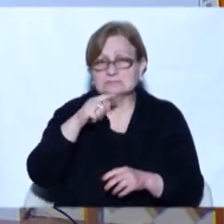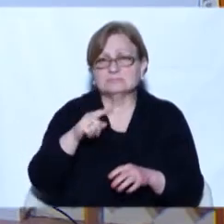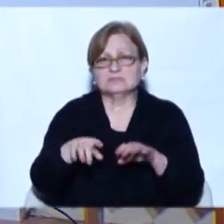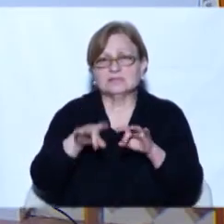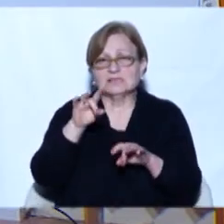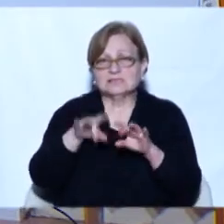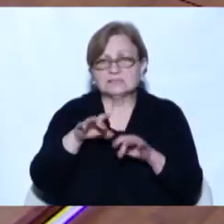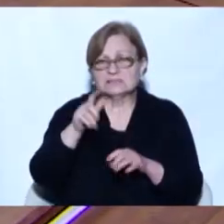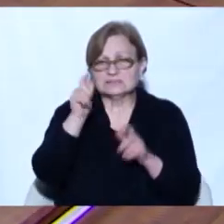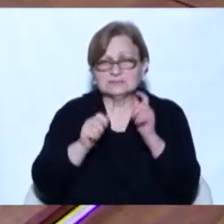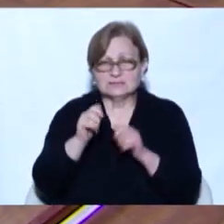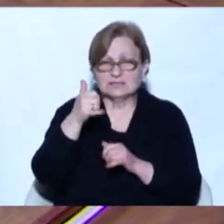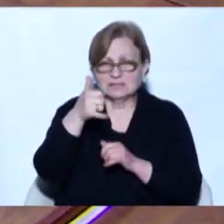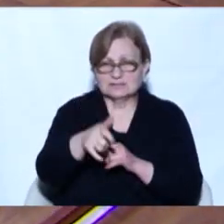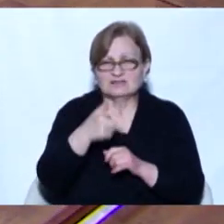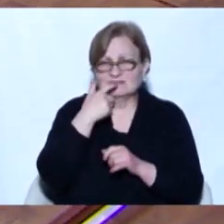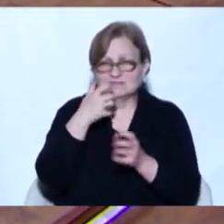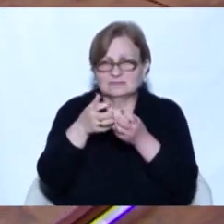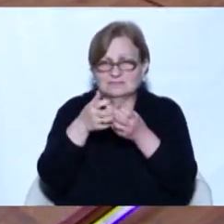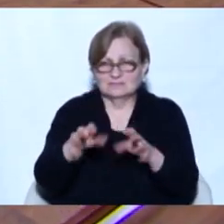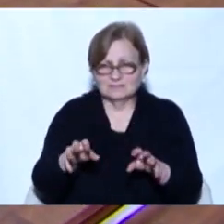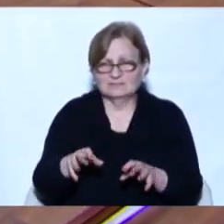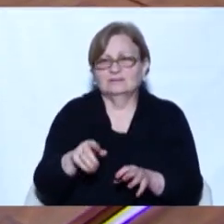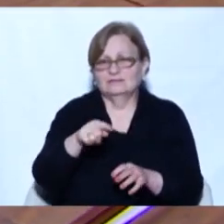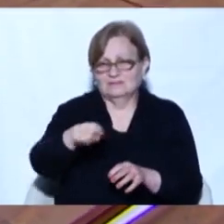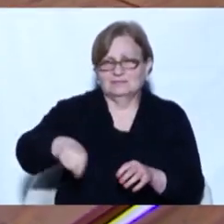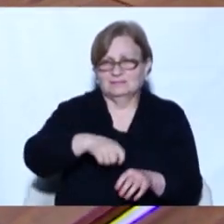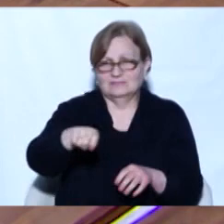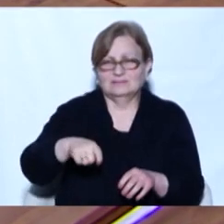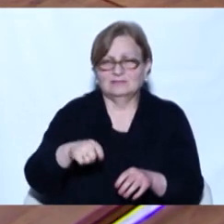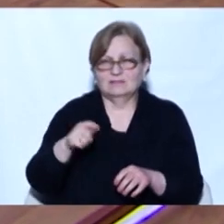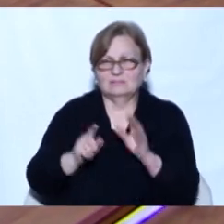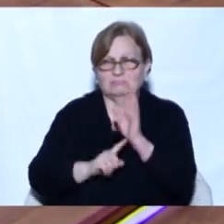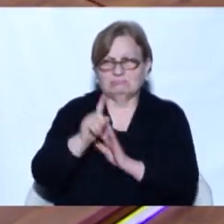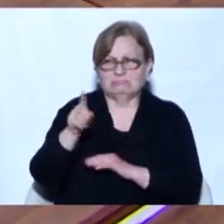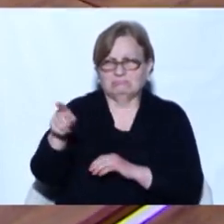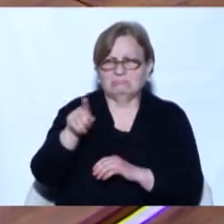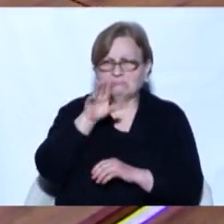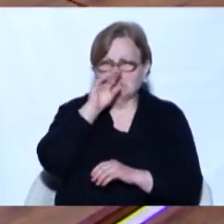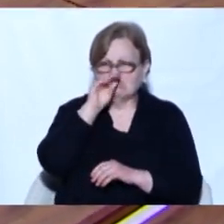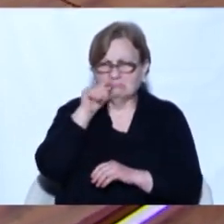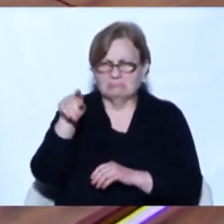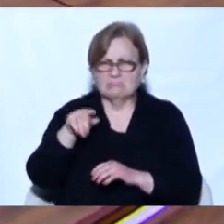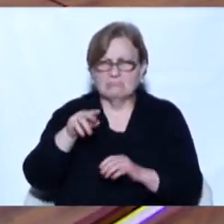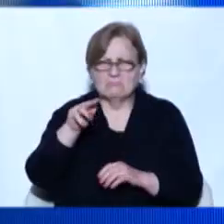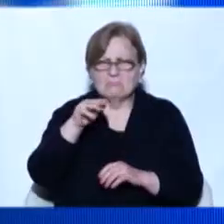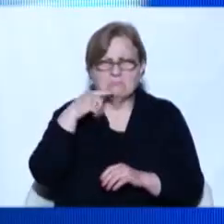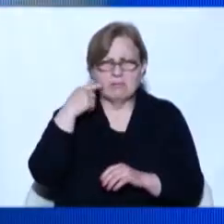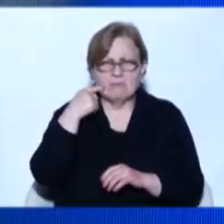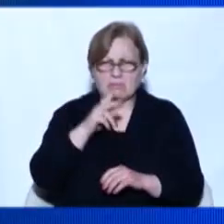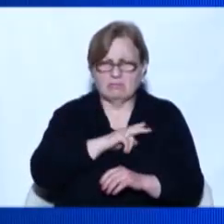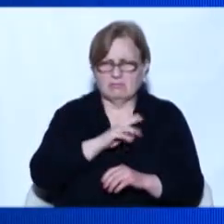და კვერცხი ჩაახალა და პიტნით შეკაზმა. პიპას თავიდან აიმრიზა, რომ არ უყვარდა ფაფა,